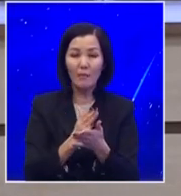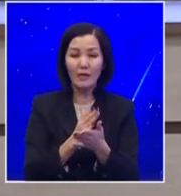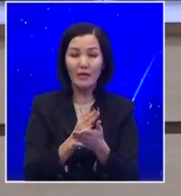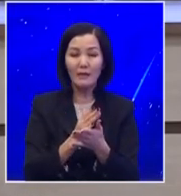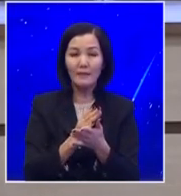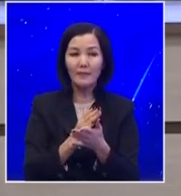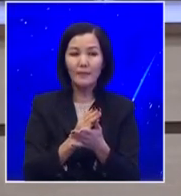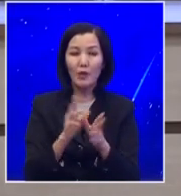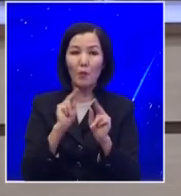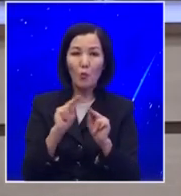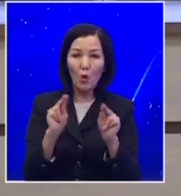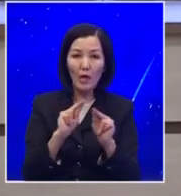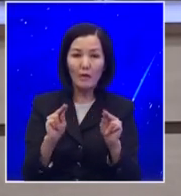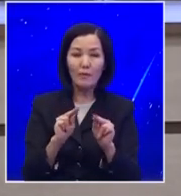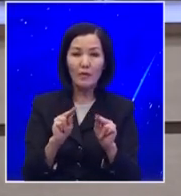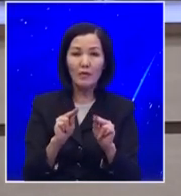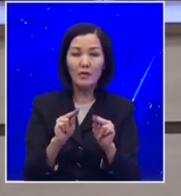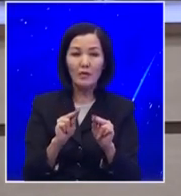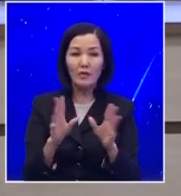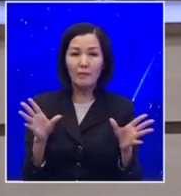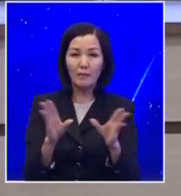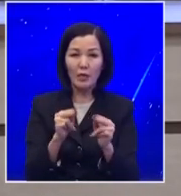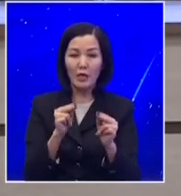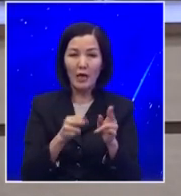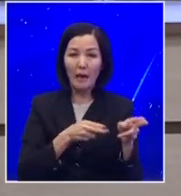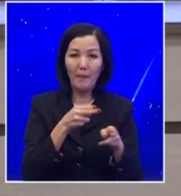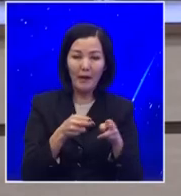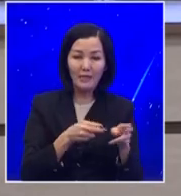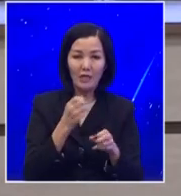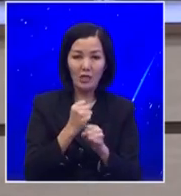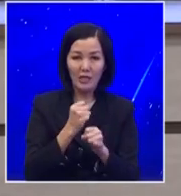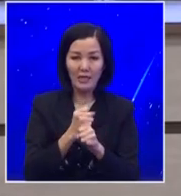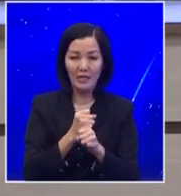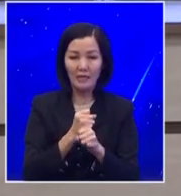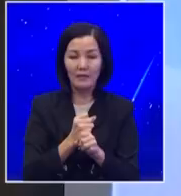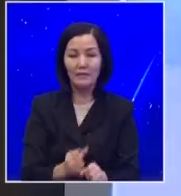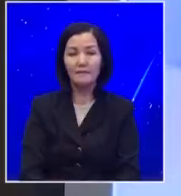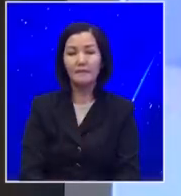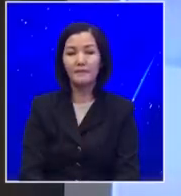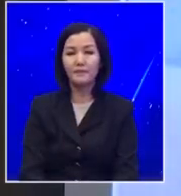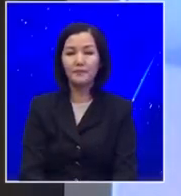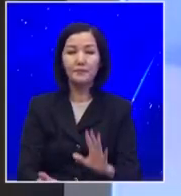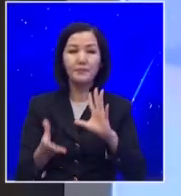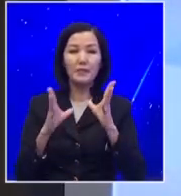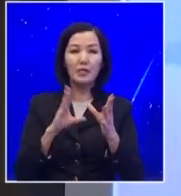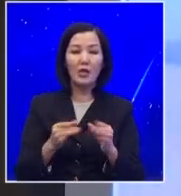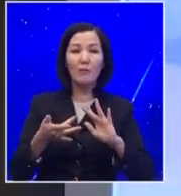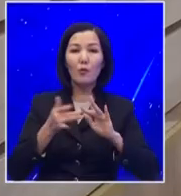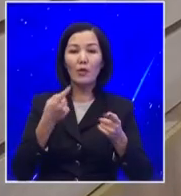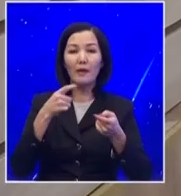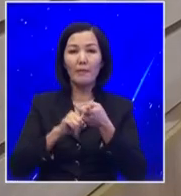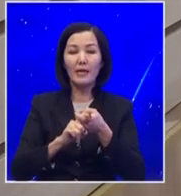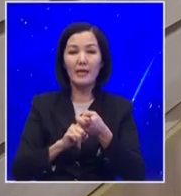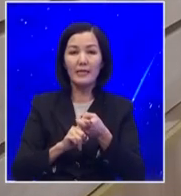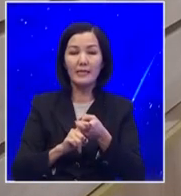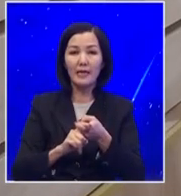оқытушысы, мұғалімі, ұстазы сол бірге жасап, бірінші жаңа операцияны бірге өткізейін деп жатыр. Жалпы қазір онлайн байланыстың